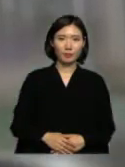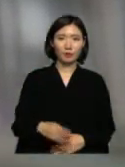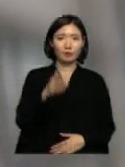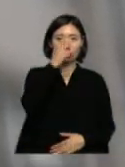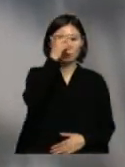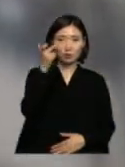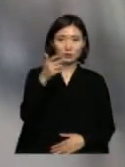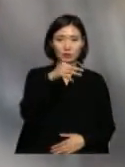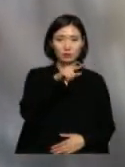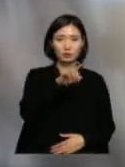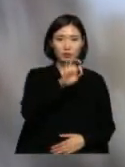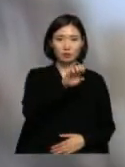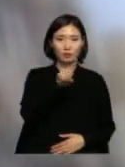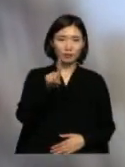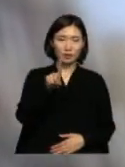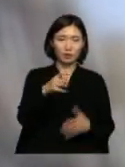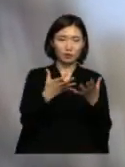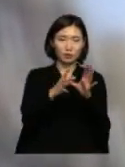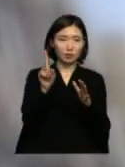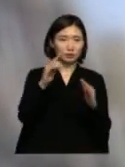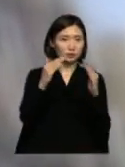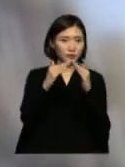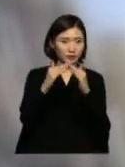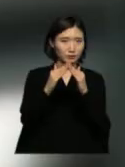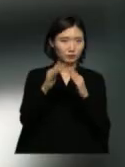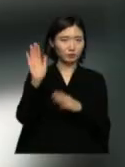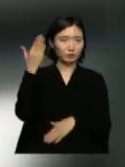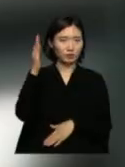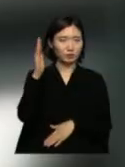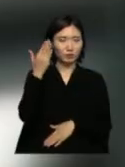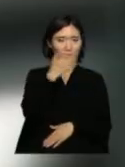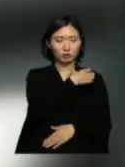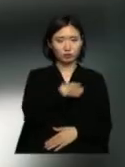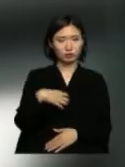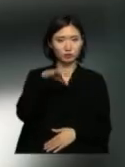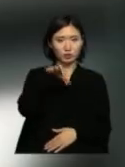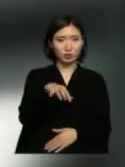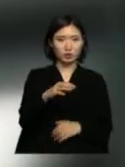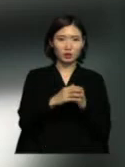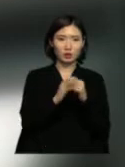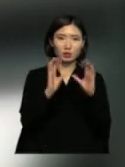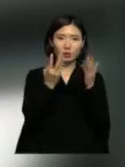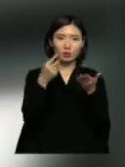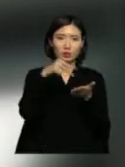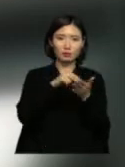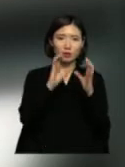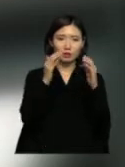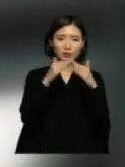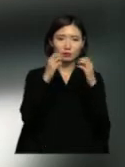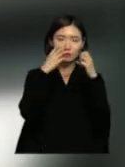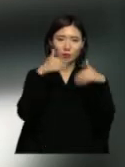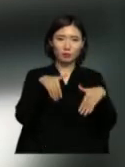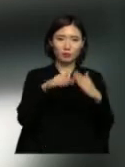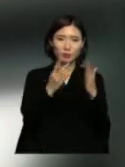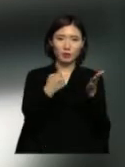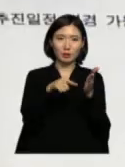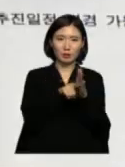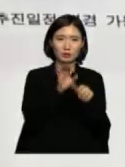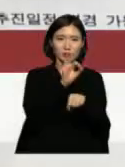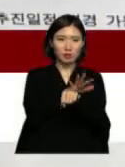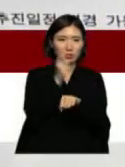용산구 청파동 에 위치한 한 건물입니다 최근 용산구청 2 국궁 립 어린이집 신축을 위해 매입하려 고 했던